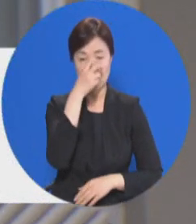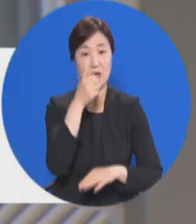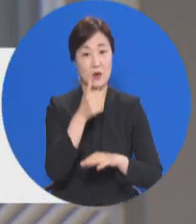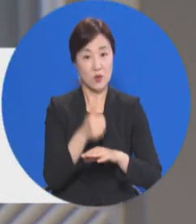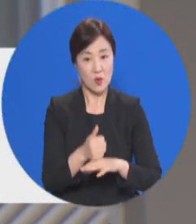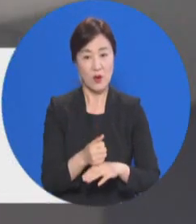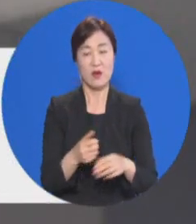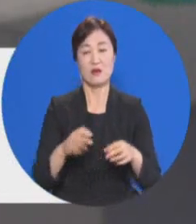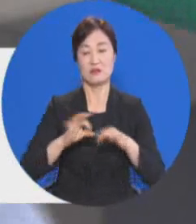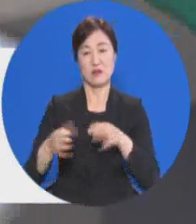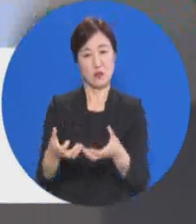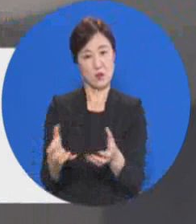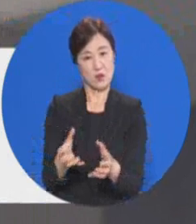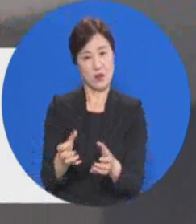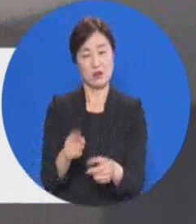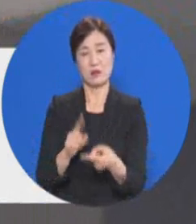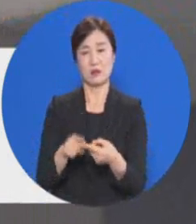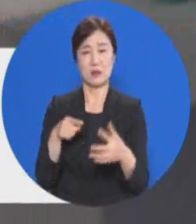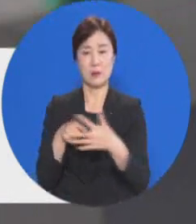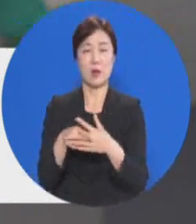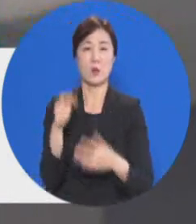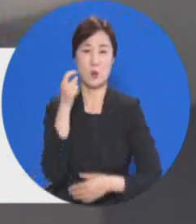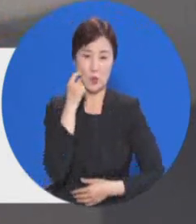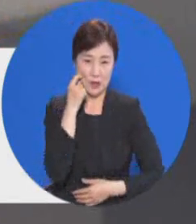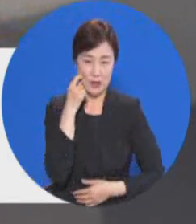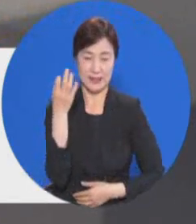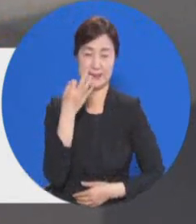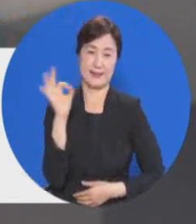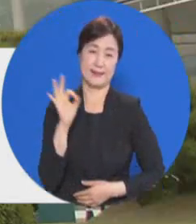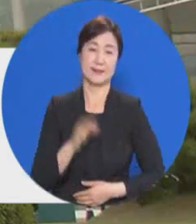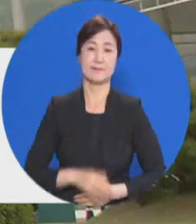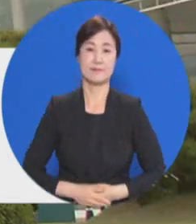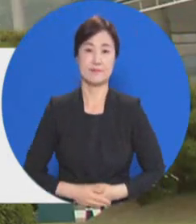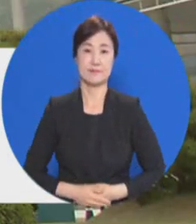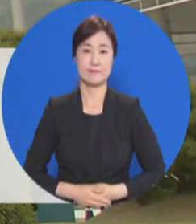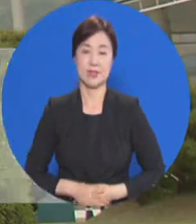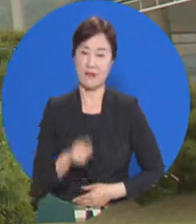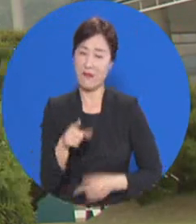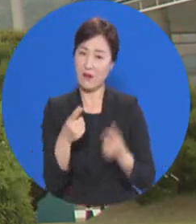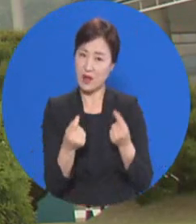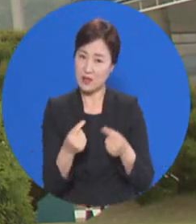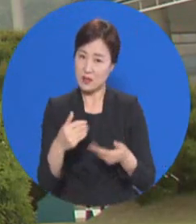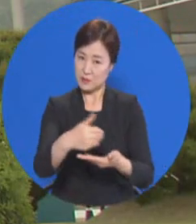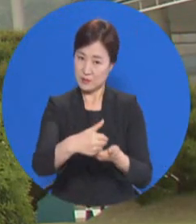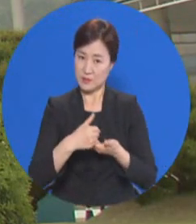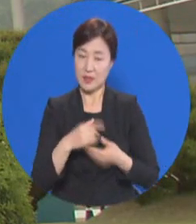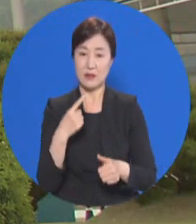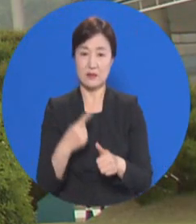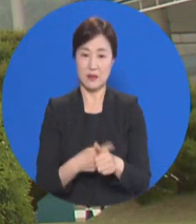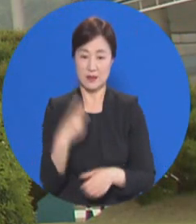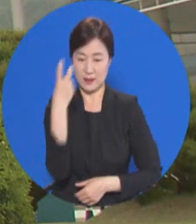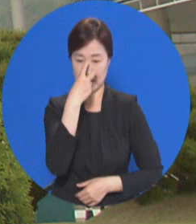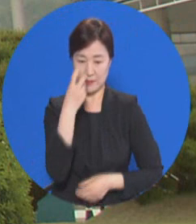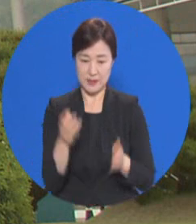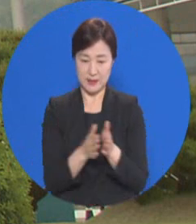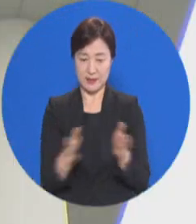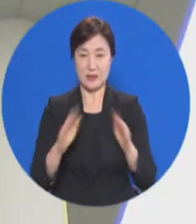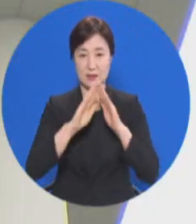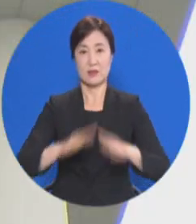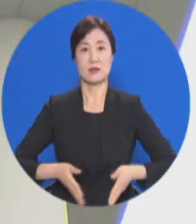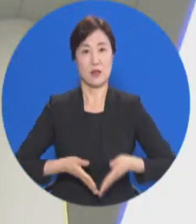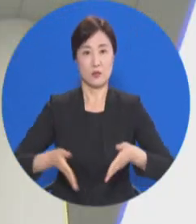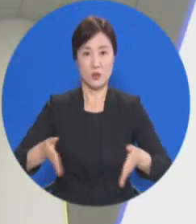존재 여부 등을 미처 파악하지 못했다고 시인했습니다. 이 같은 민원이 제기됨에 따라 감사에 착수한